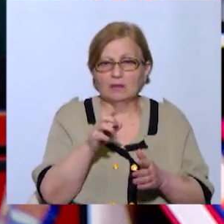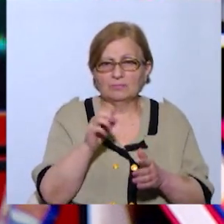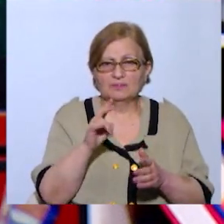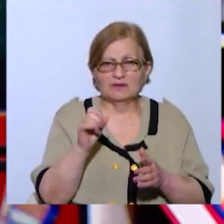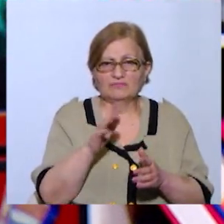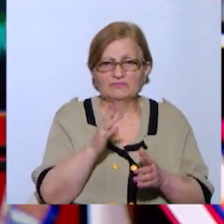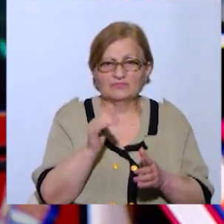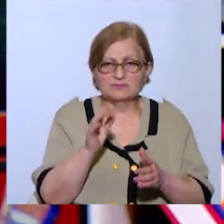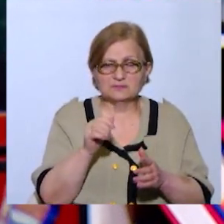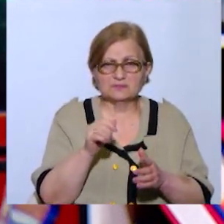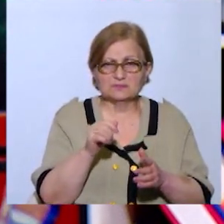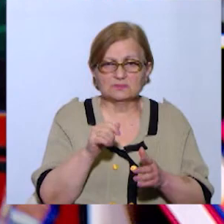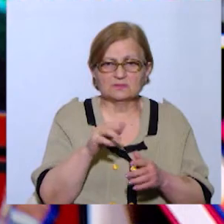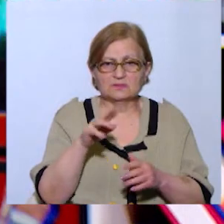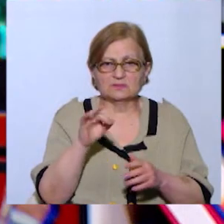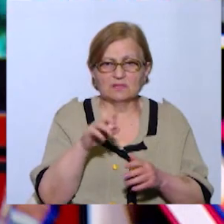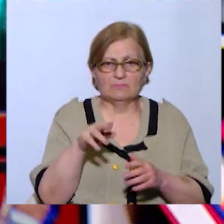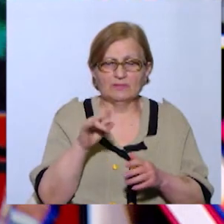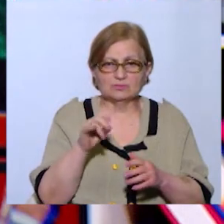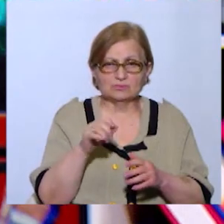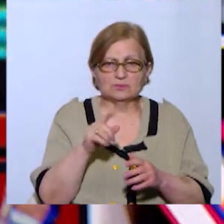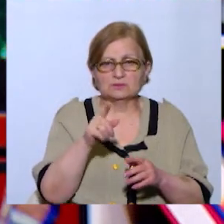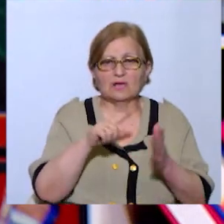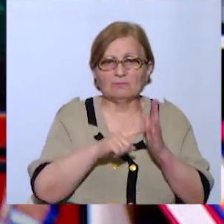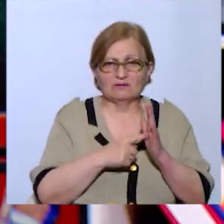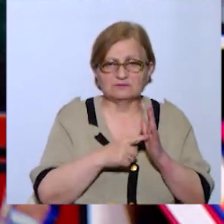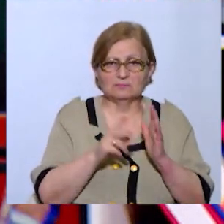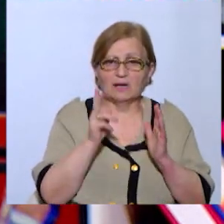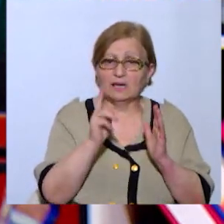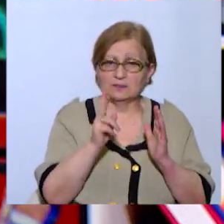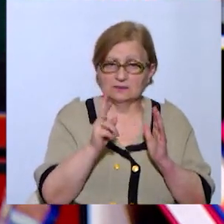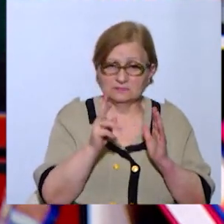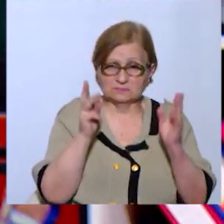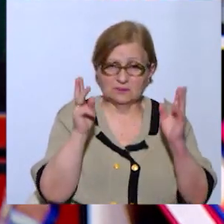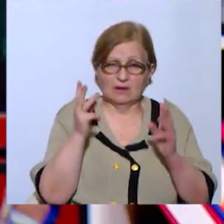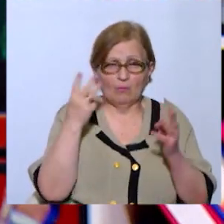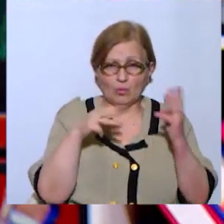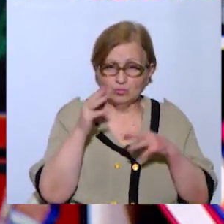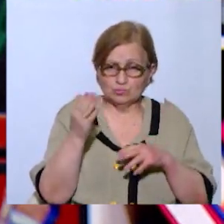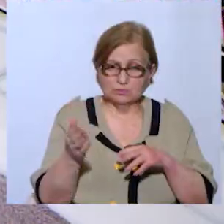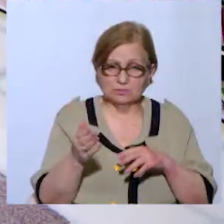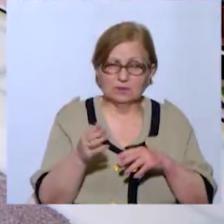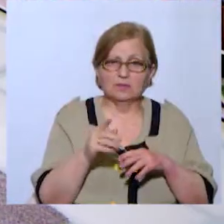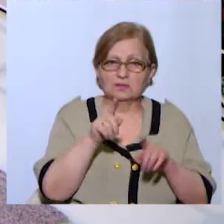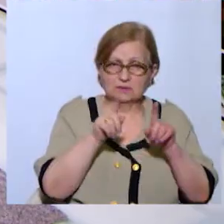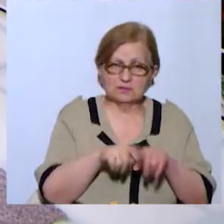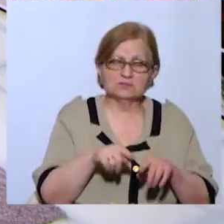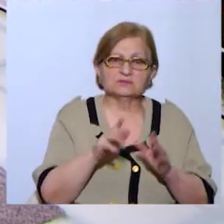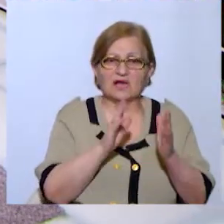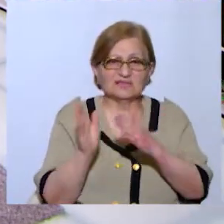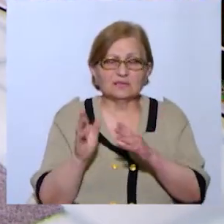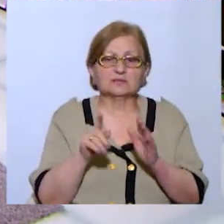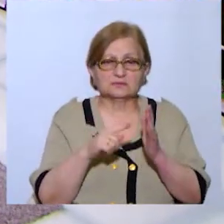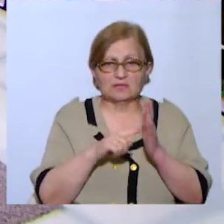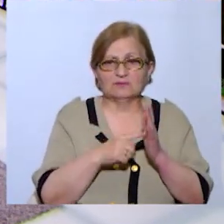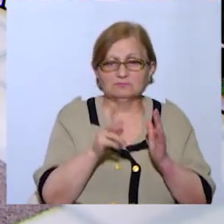აუცილებლად ძველთან შედარებით გამრავლდება კას მოდულზე და აგრეთვე სტანდარტული გადახრაც გამრავლდება კას მოდულზე.